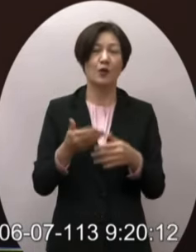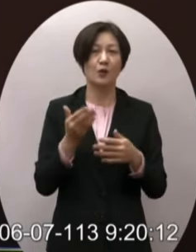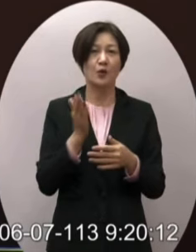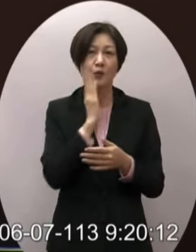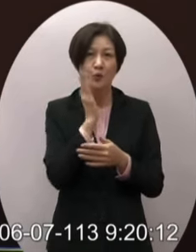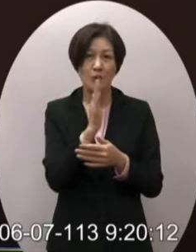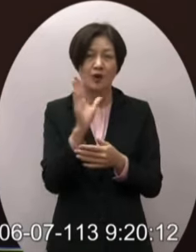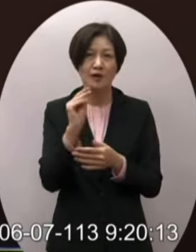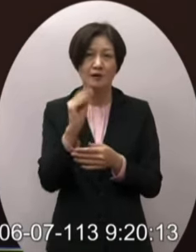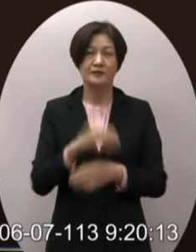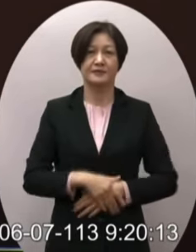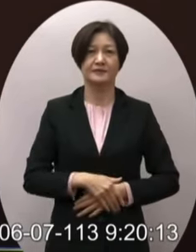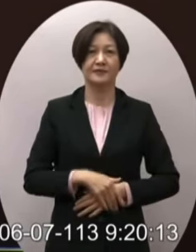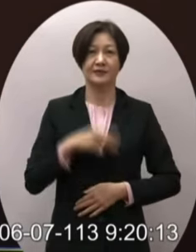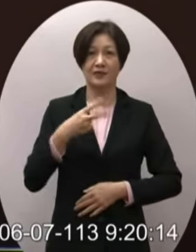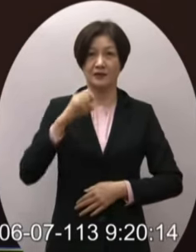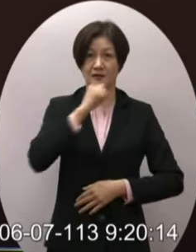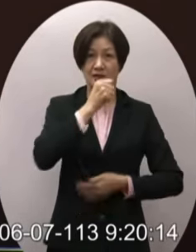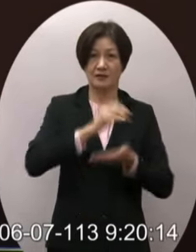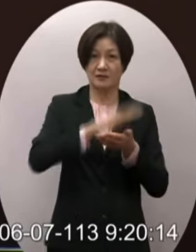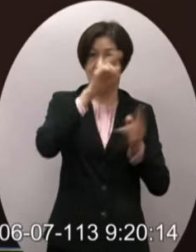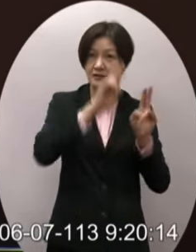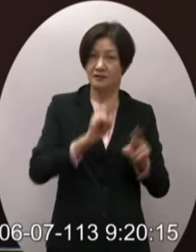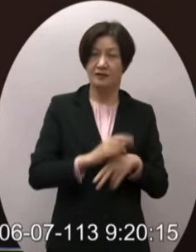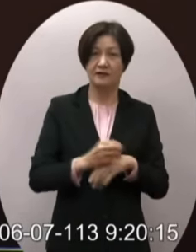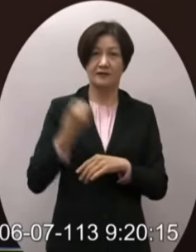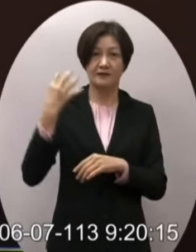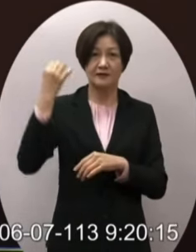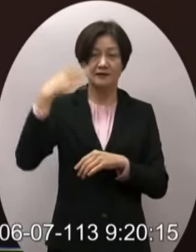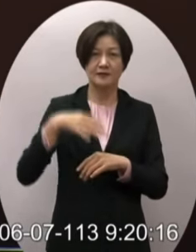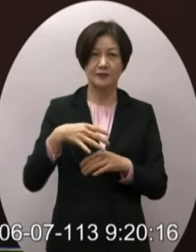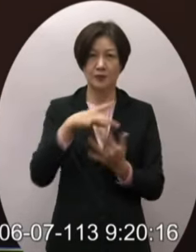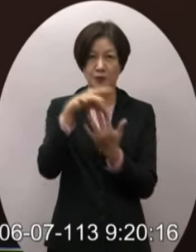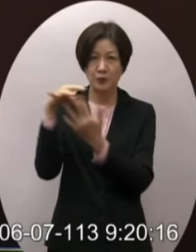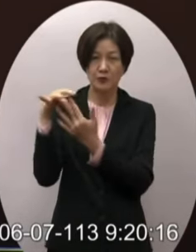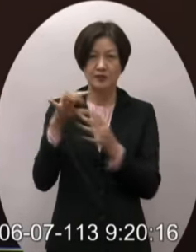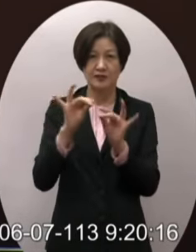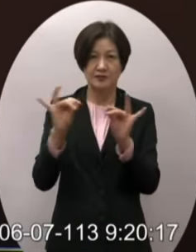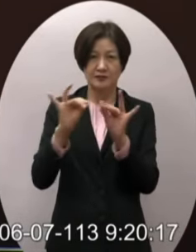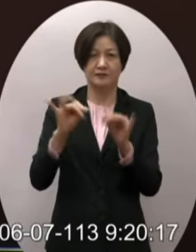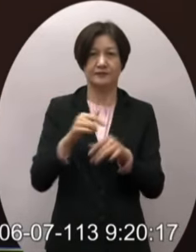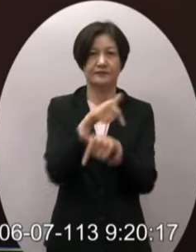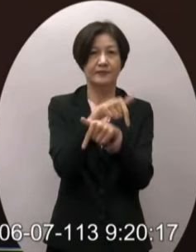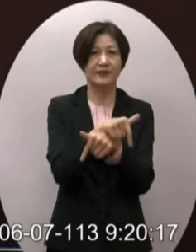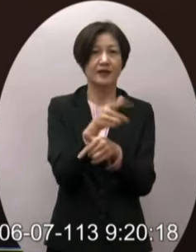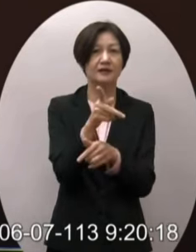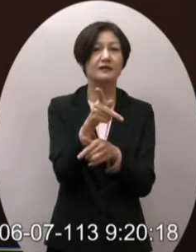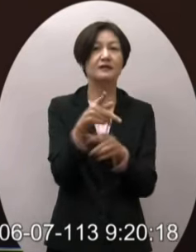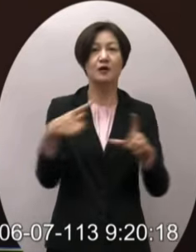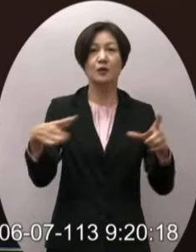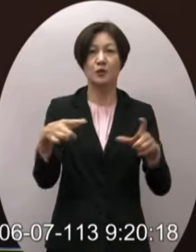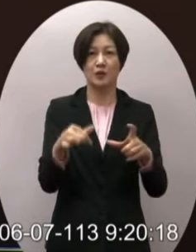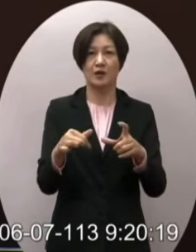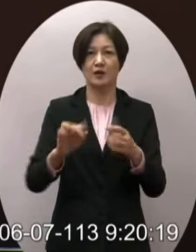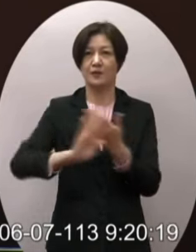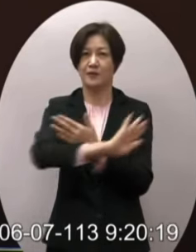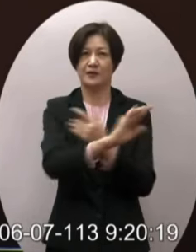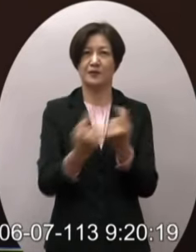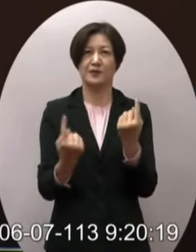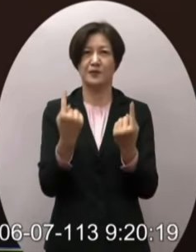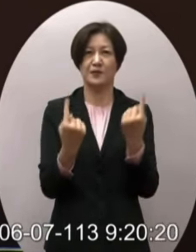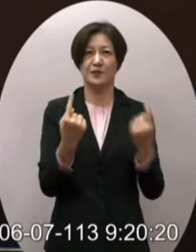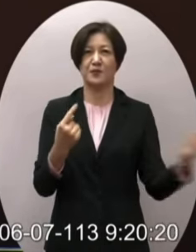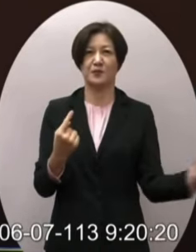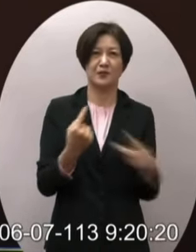甚至啊，台积电啊，先进制程的选址来看，南科都已经逐步的超越其他地方，成